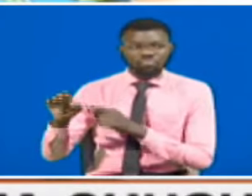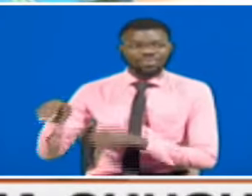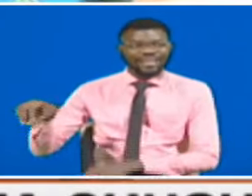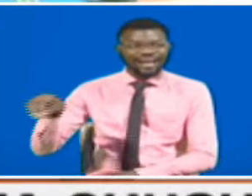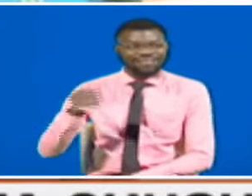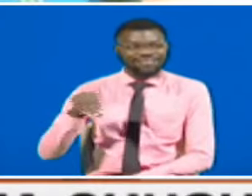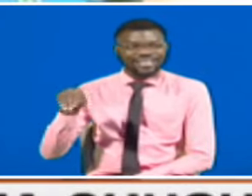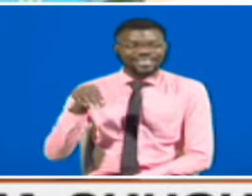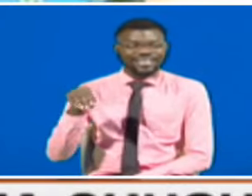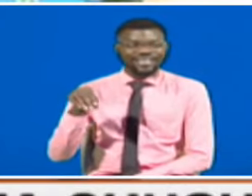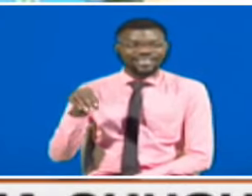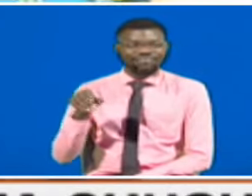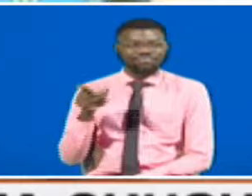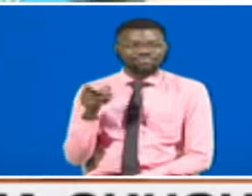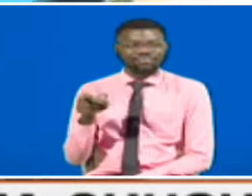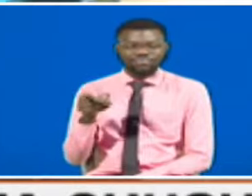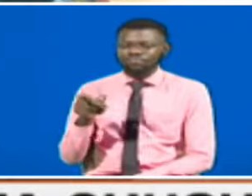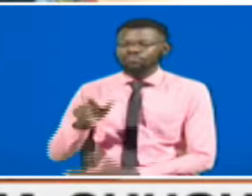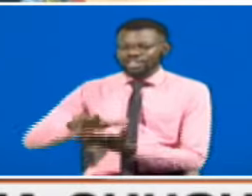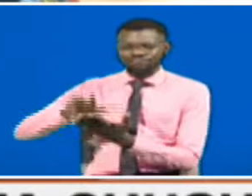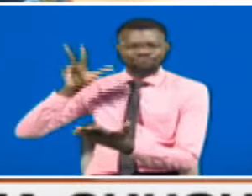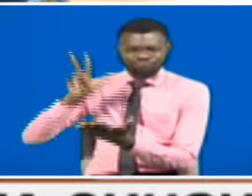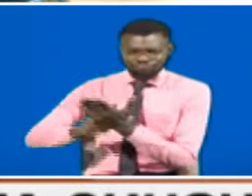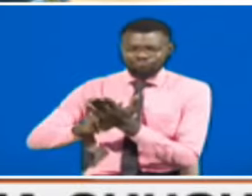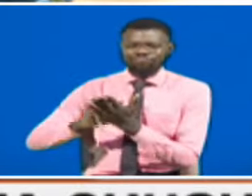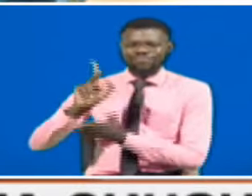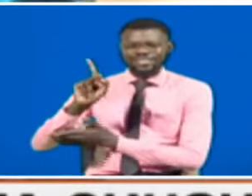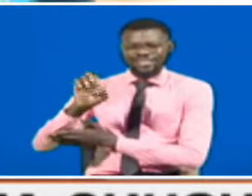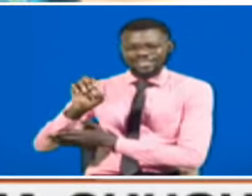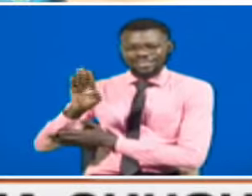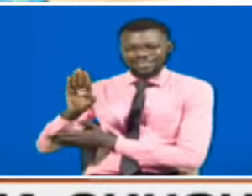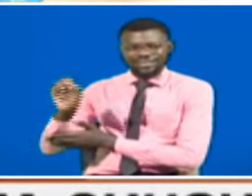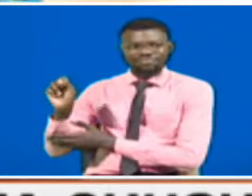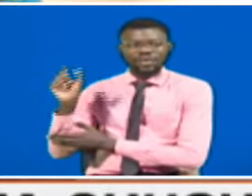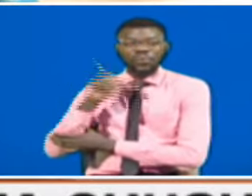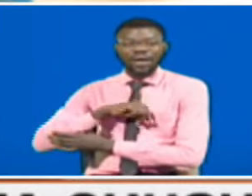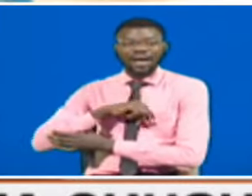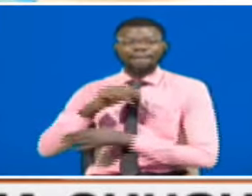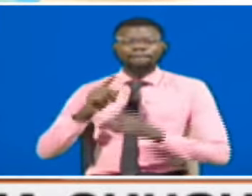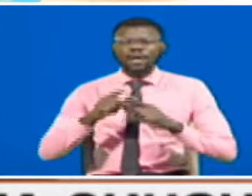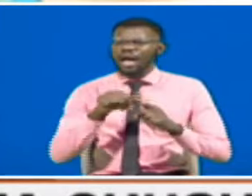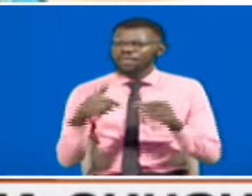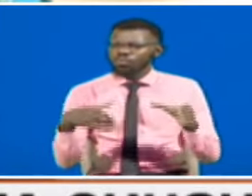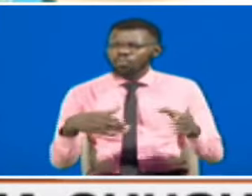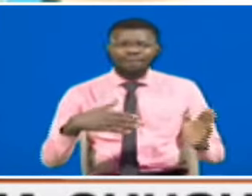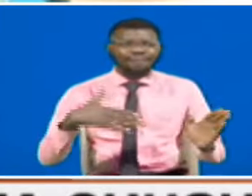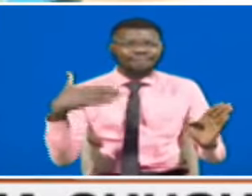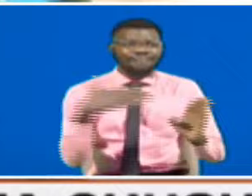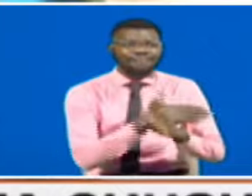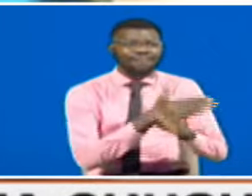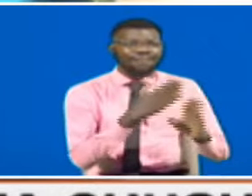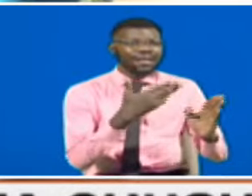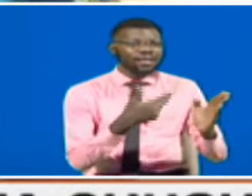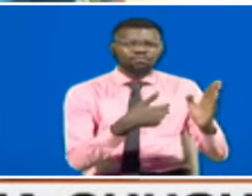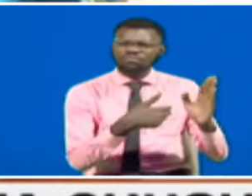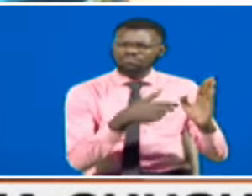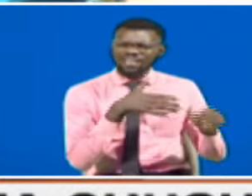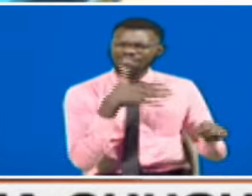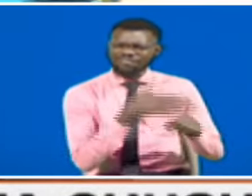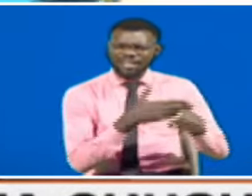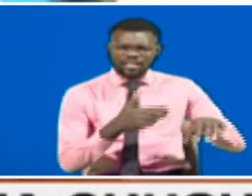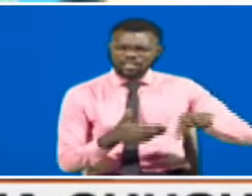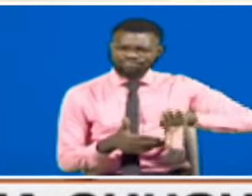fertilizer that have been approved by KEBS. Ile ingine ya wakora, hiyo imewekwa kando, an investigation